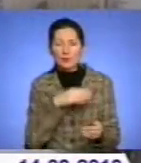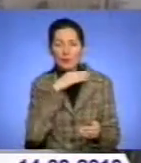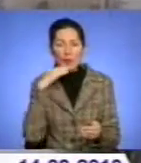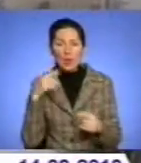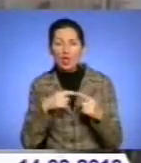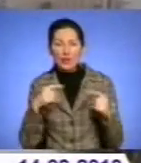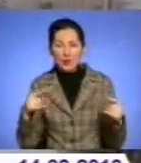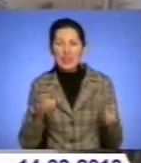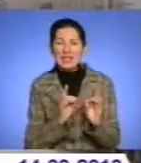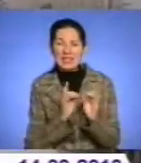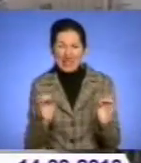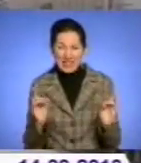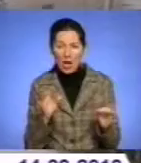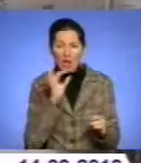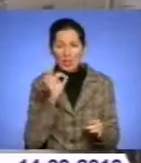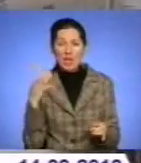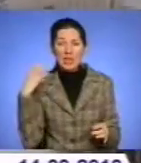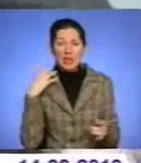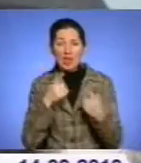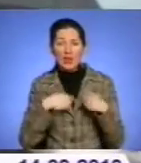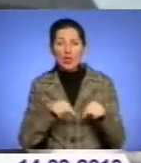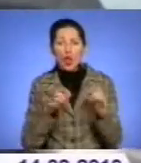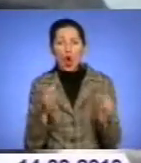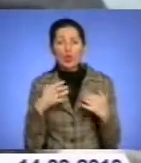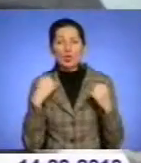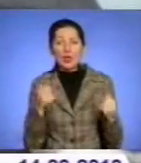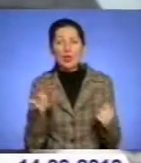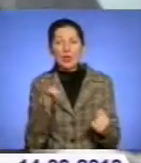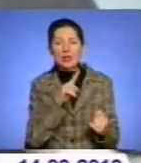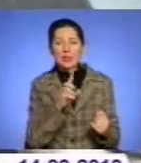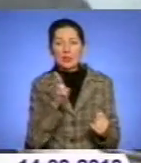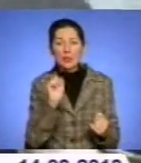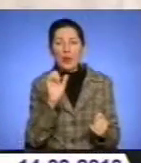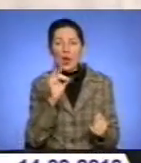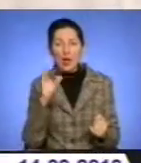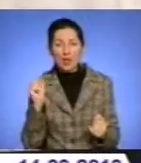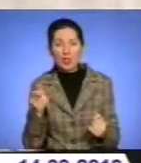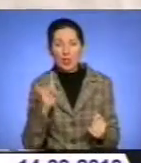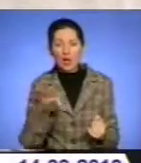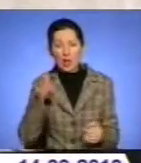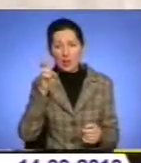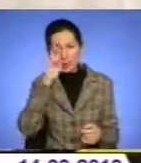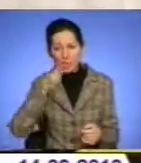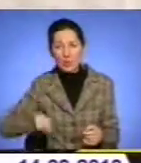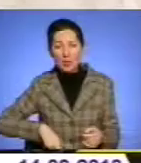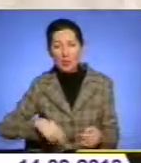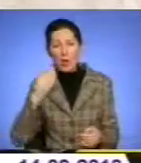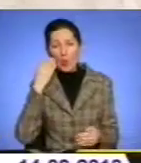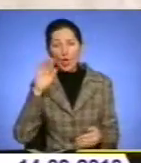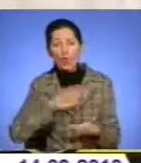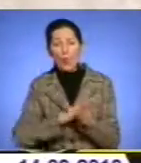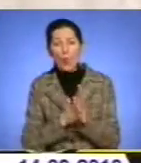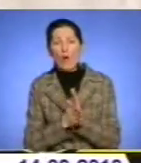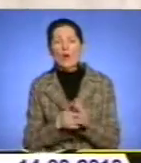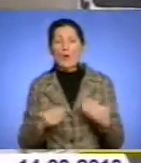Багатофункціональні ліжка, зазначає начальник відділу охорони здоров'я Збаразької райдержадміністрації Василь Гноєвий, поліпшують умови перебування пацієнтів